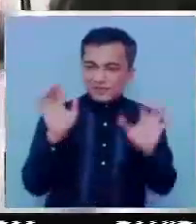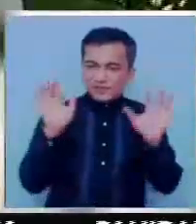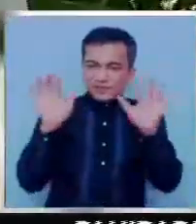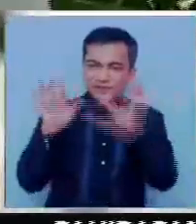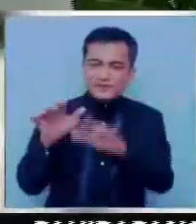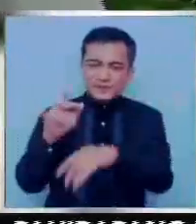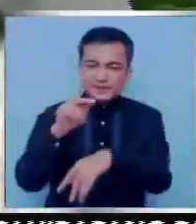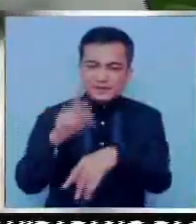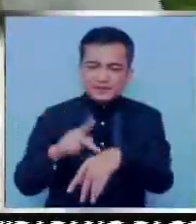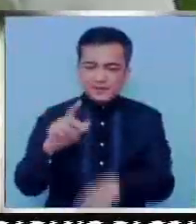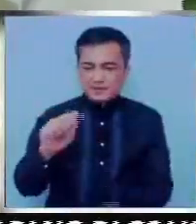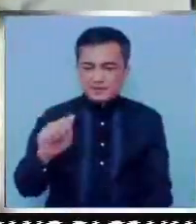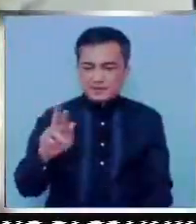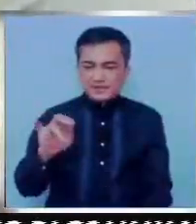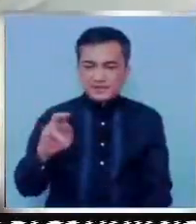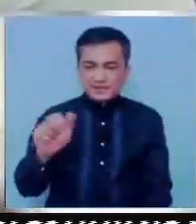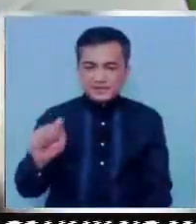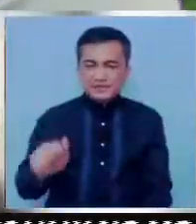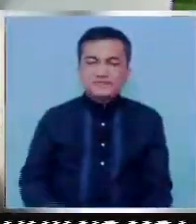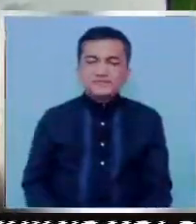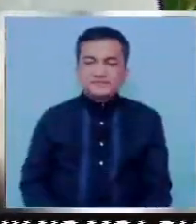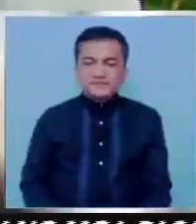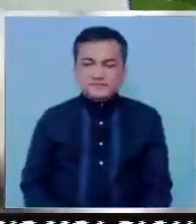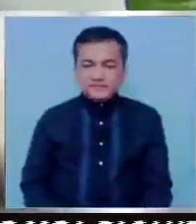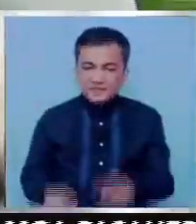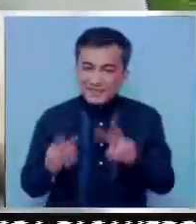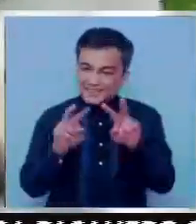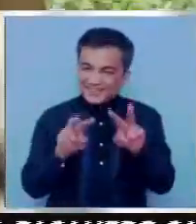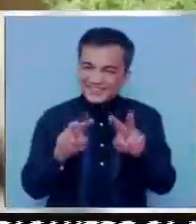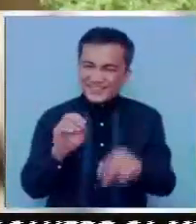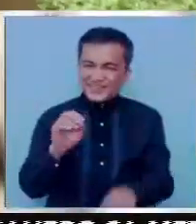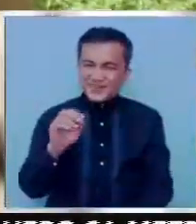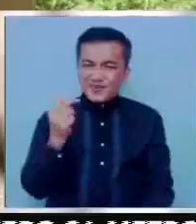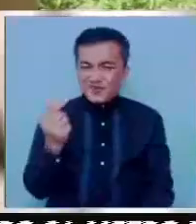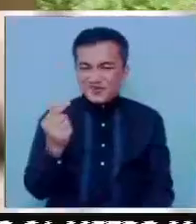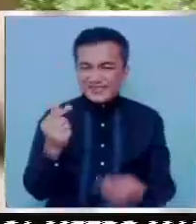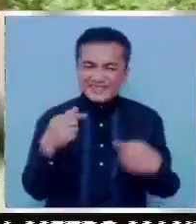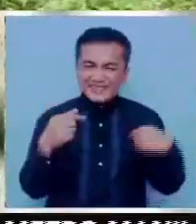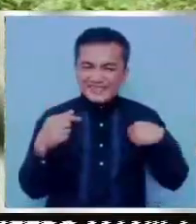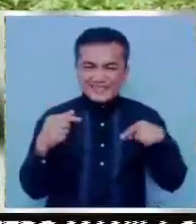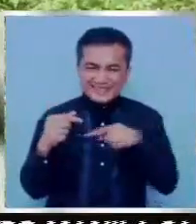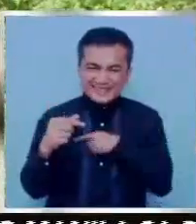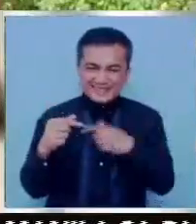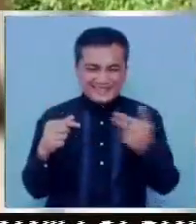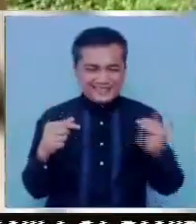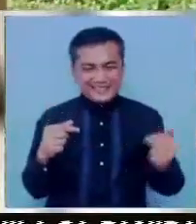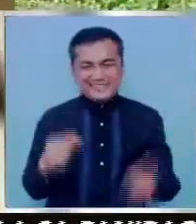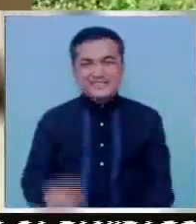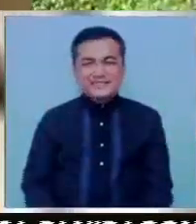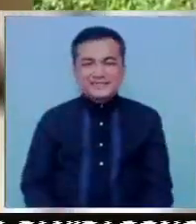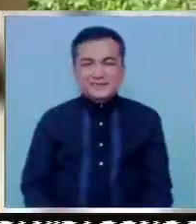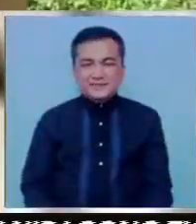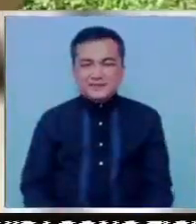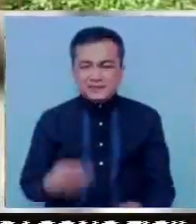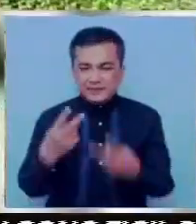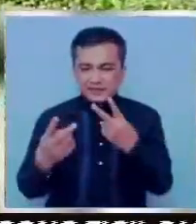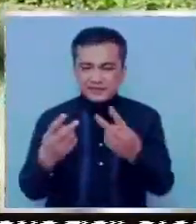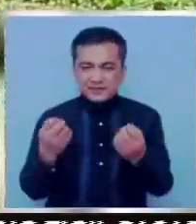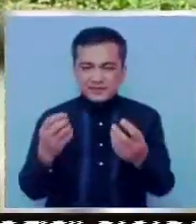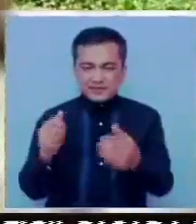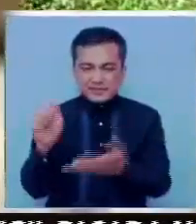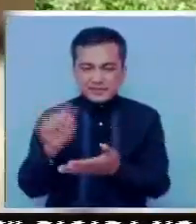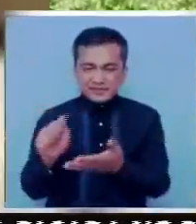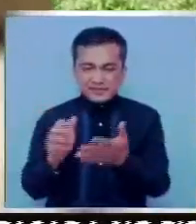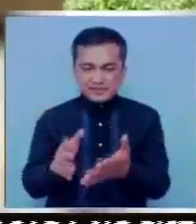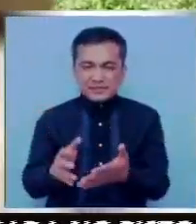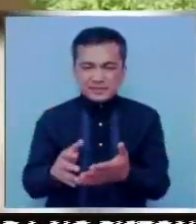Arena. Siyempre, makikita yung mga opa namin. Makikita po namin yung maraming artist. Artist na